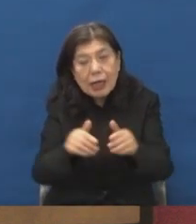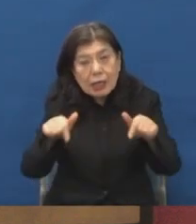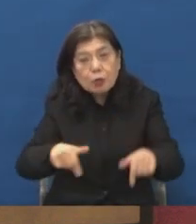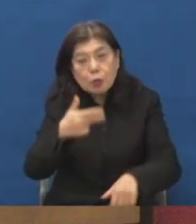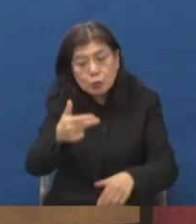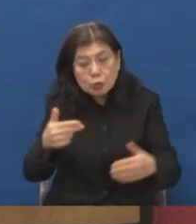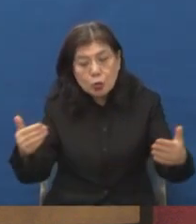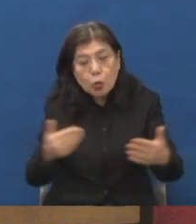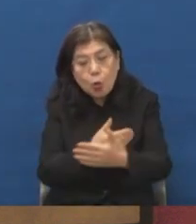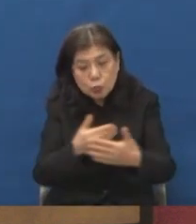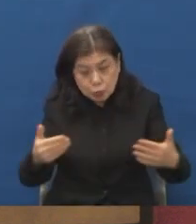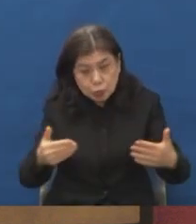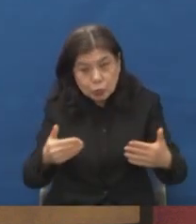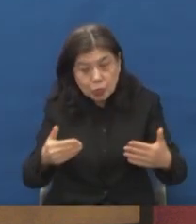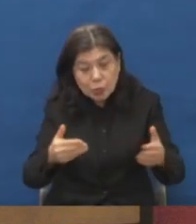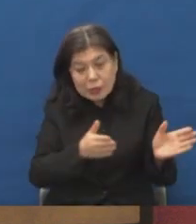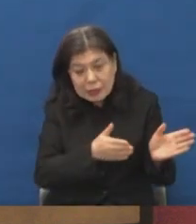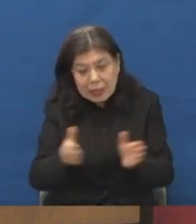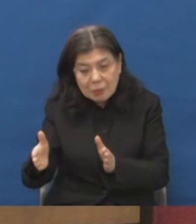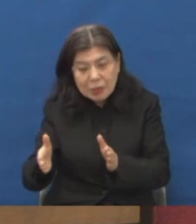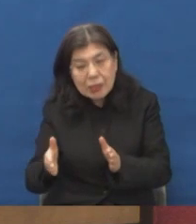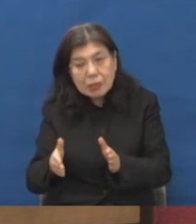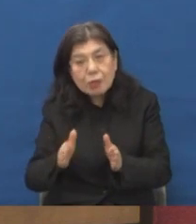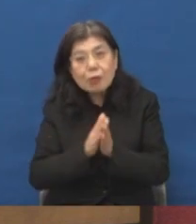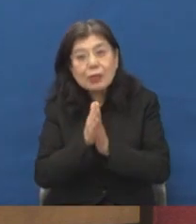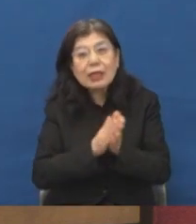を担っていくことを期待します。